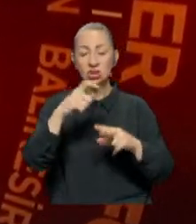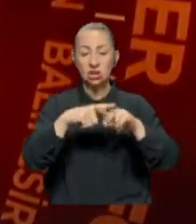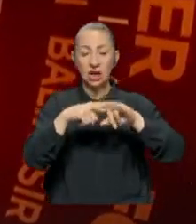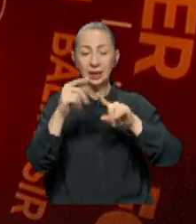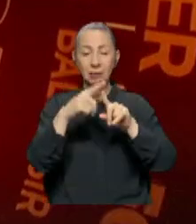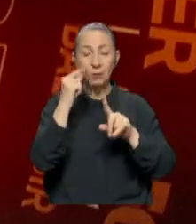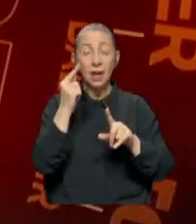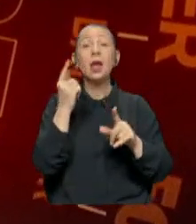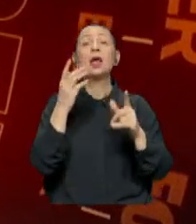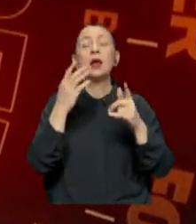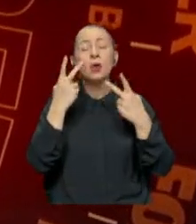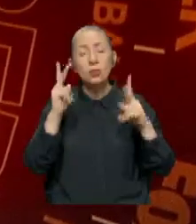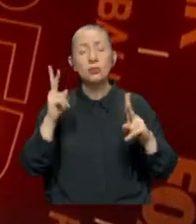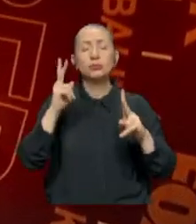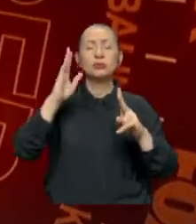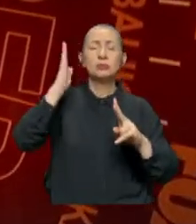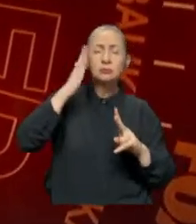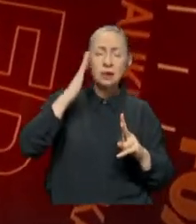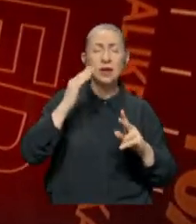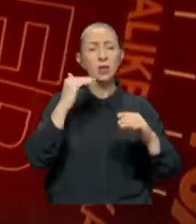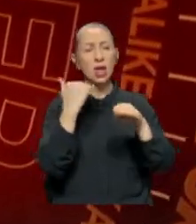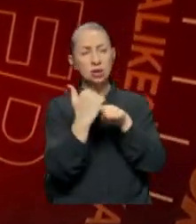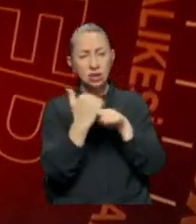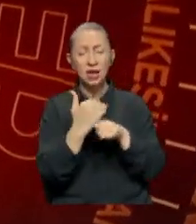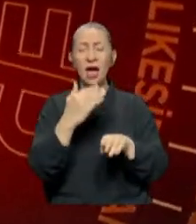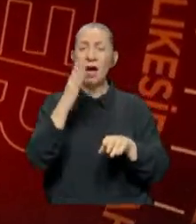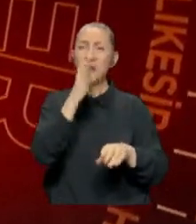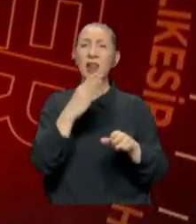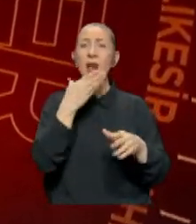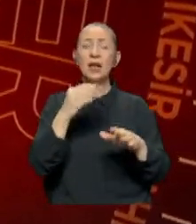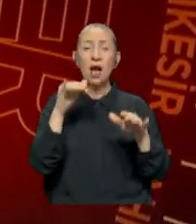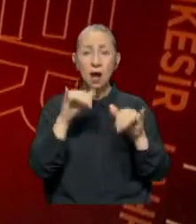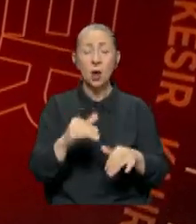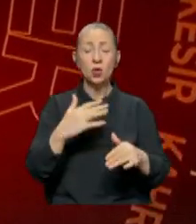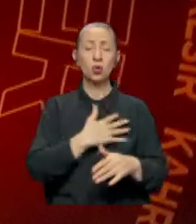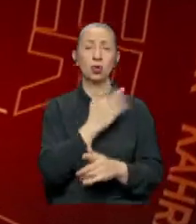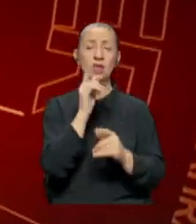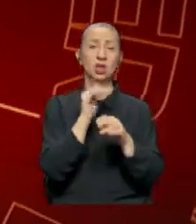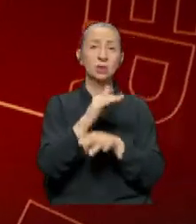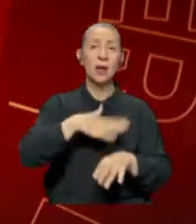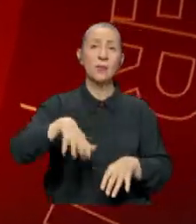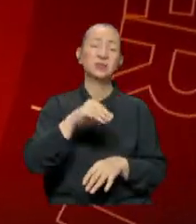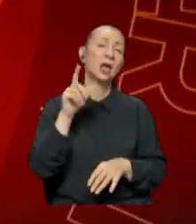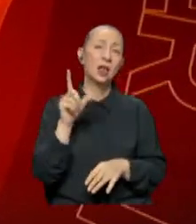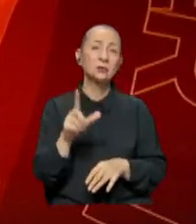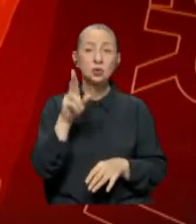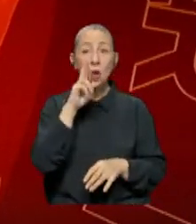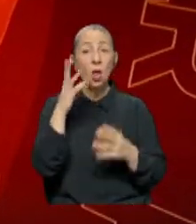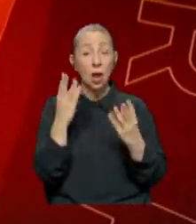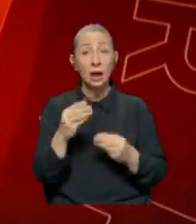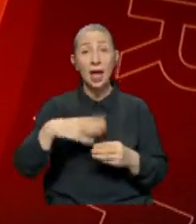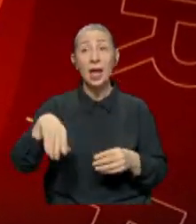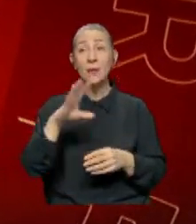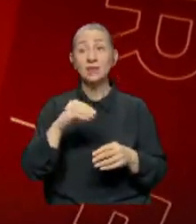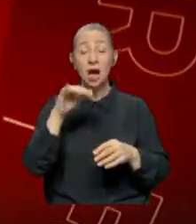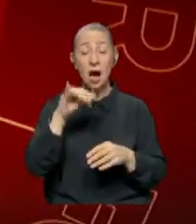Bey, refah, özgürlük, vatandaşlıkta eşitlik, adil emeklilik hakkı, onurlu bir yaşam hepimize lazım. Son olarak